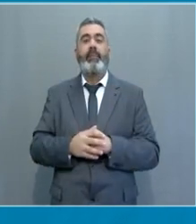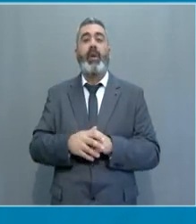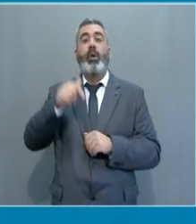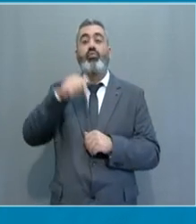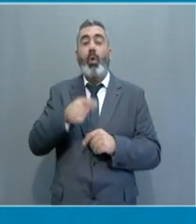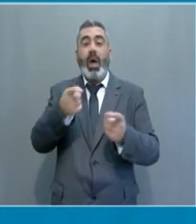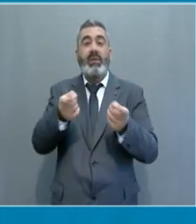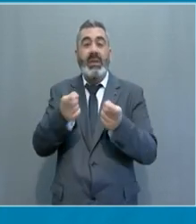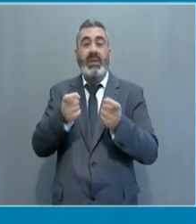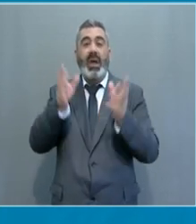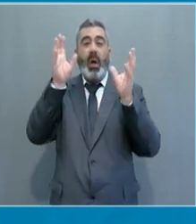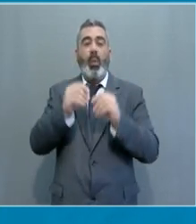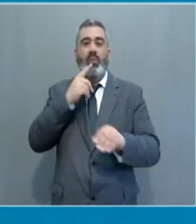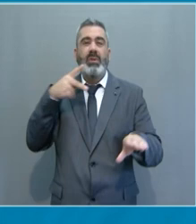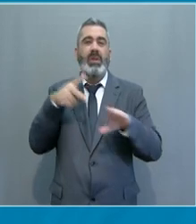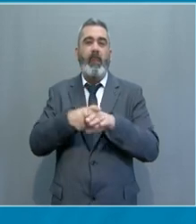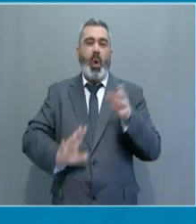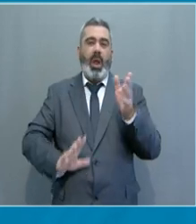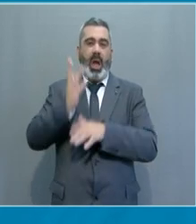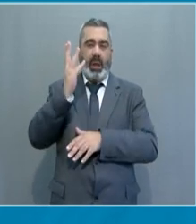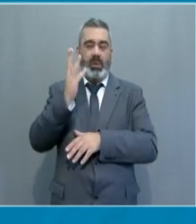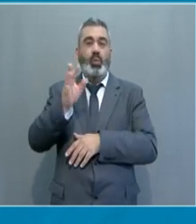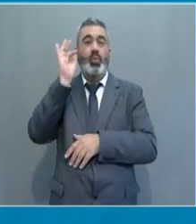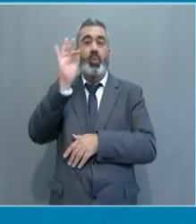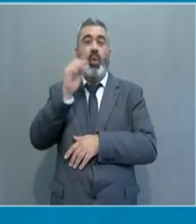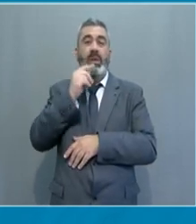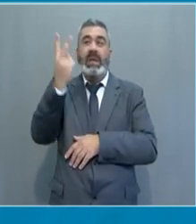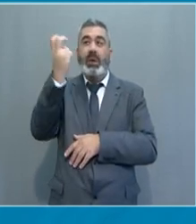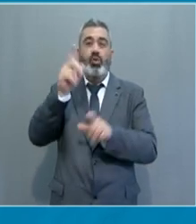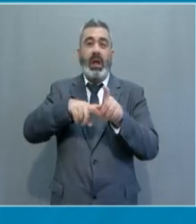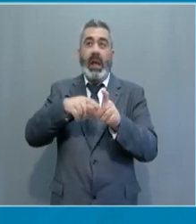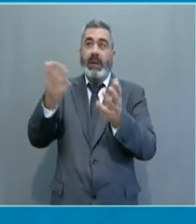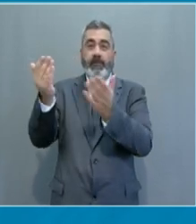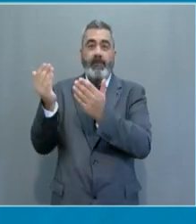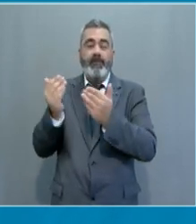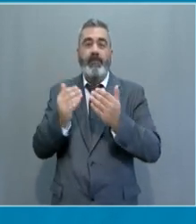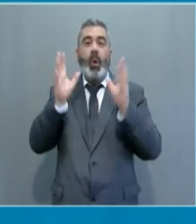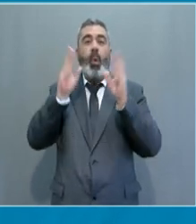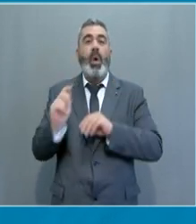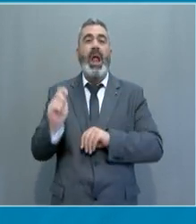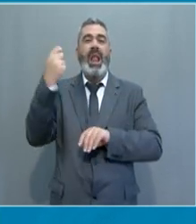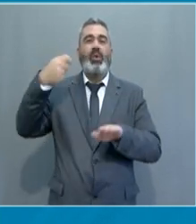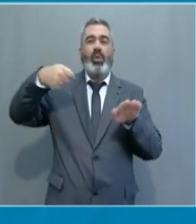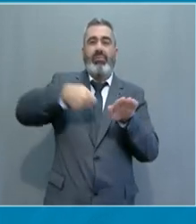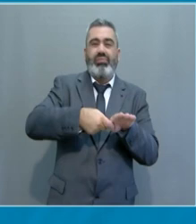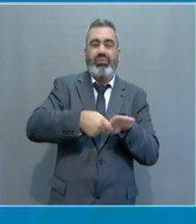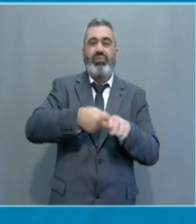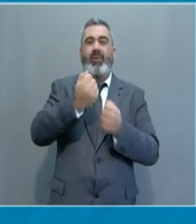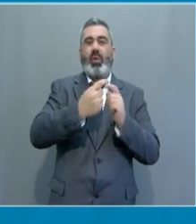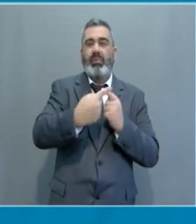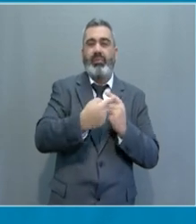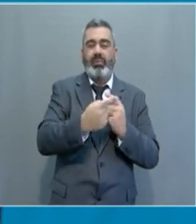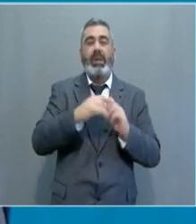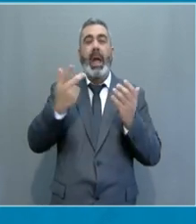κινήτρων που θα χορηγήσουμε μέσω του Ταμείου Ανάκαμψης για να προσελκύσουμε έως και 20 εταιρείες που σχετίζονται με την ηλεκτροκίνηση και την ανακύκλωση μπαταριών στην